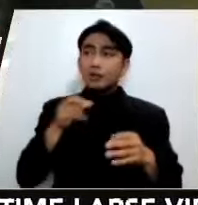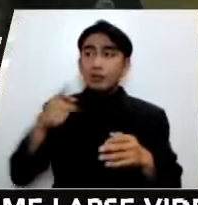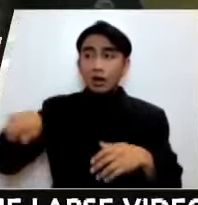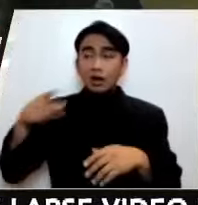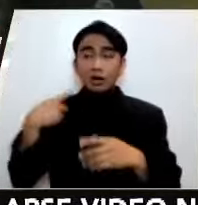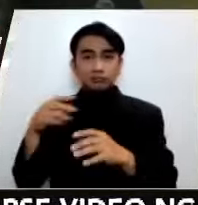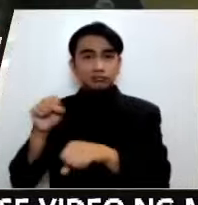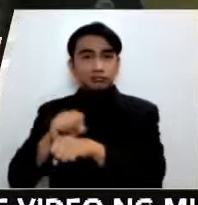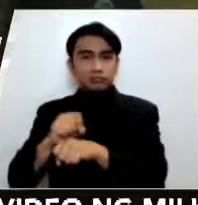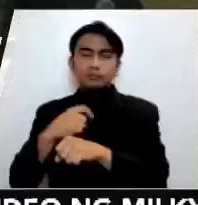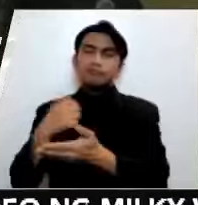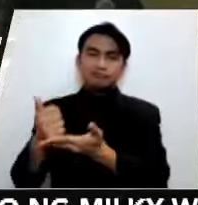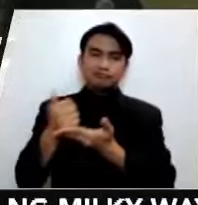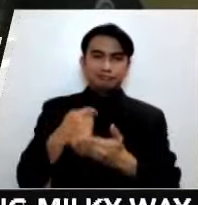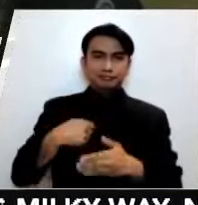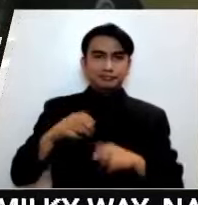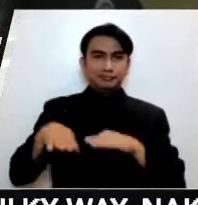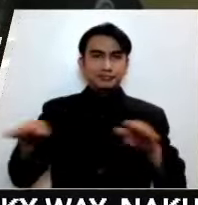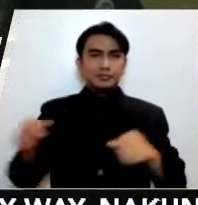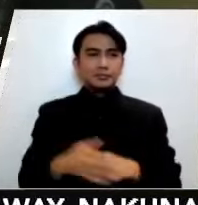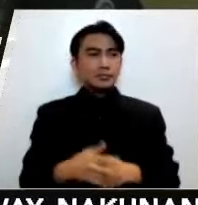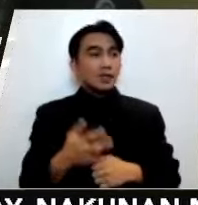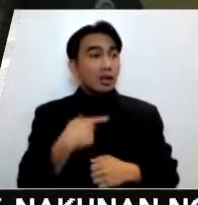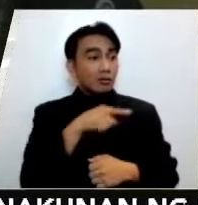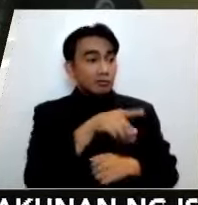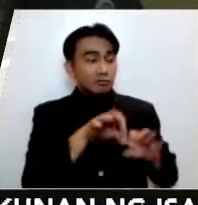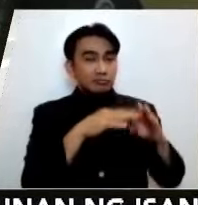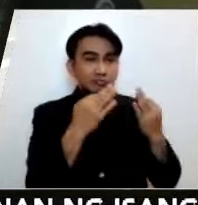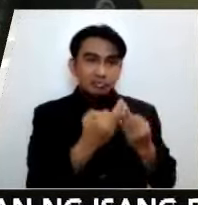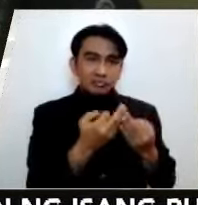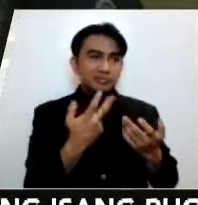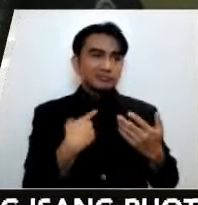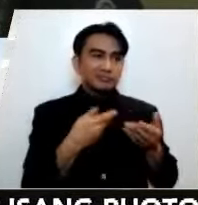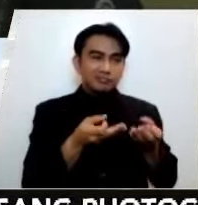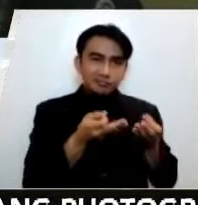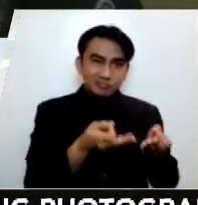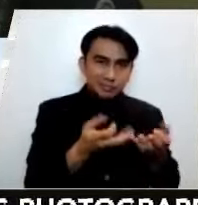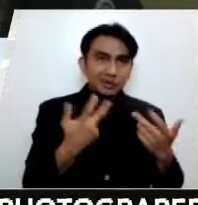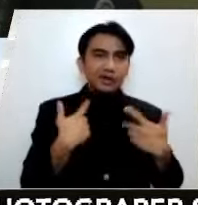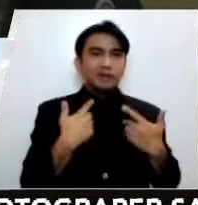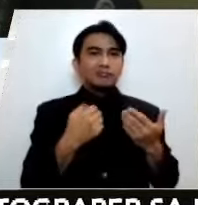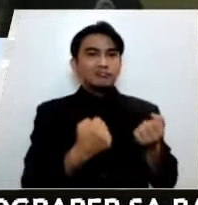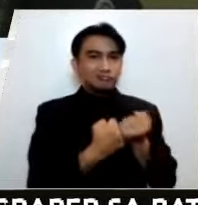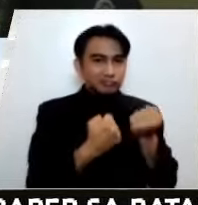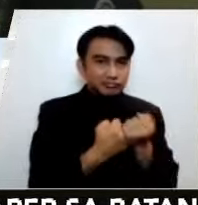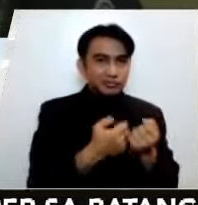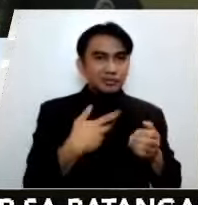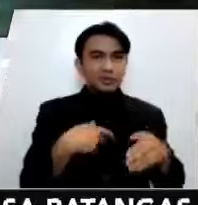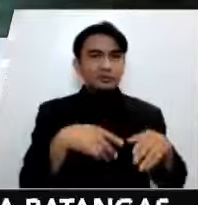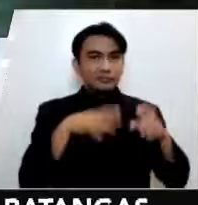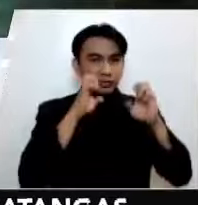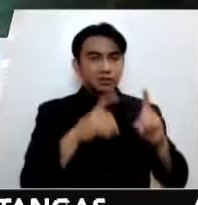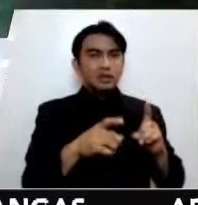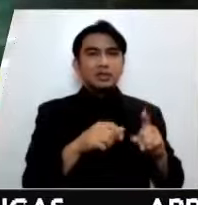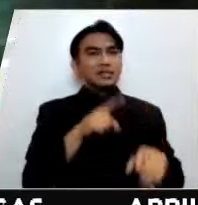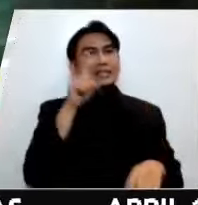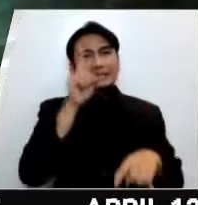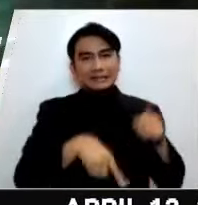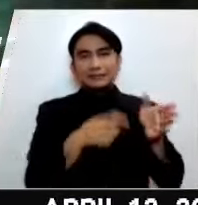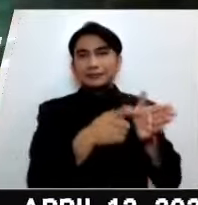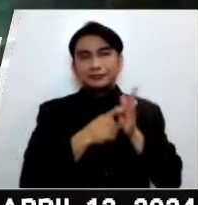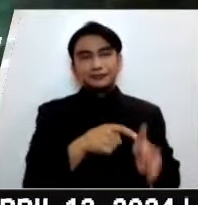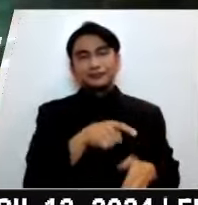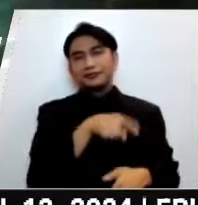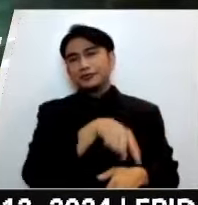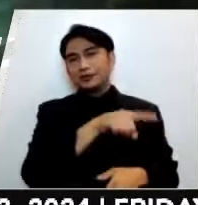silang pinag-aaral, sinusustentuhan. Kaya hindi niyo po sila mauobliga. Minsan binibigyan din nila ako.